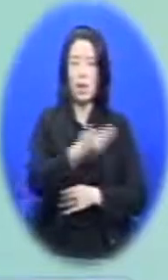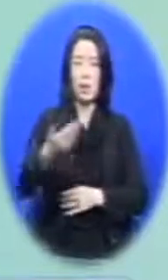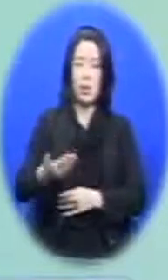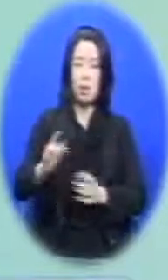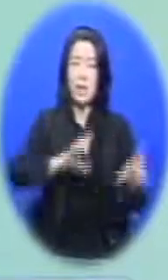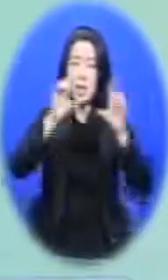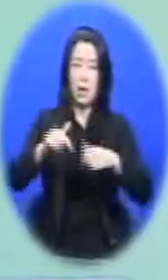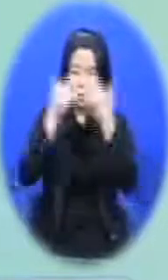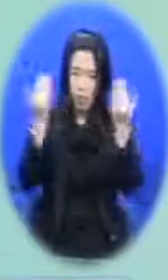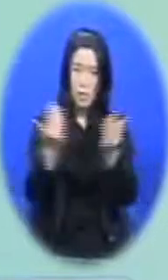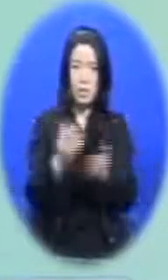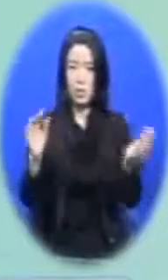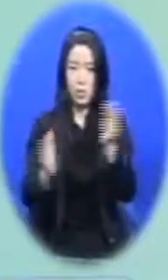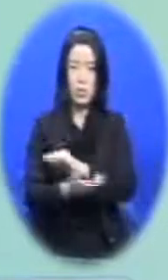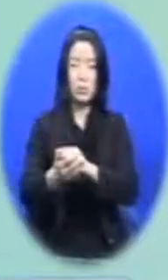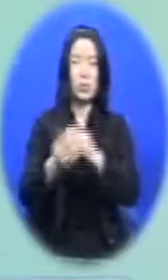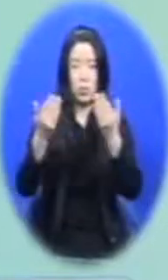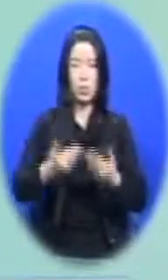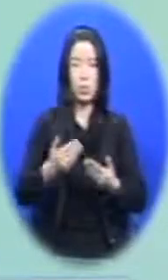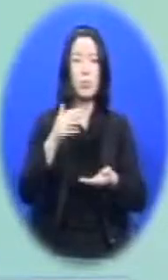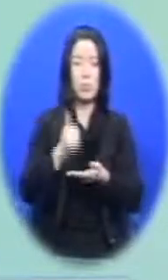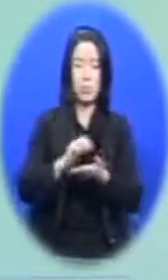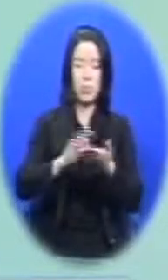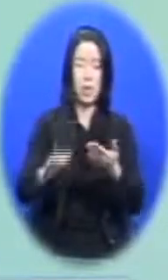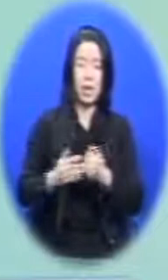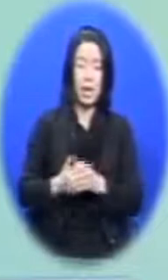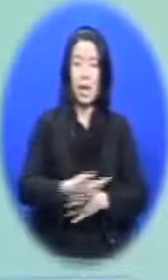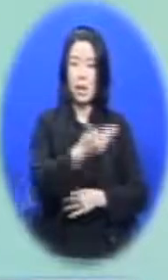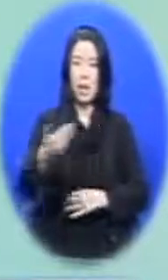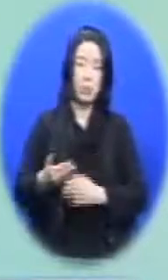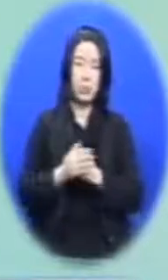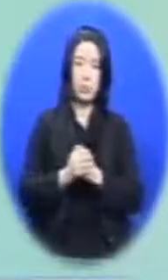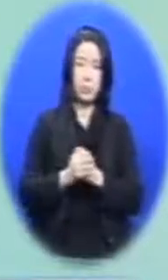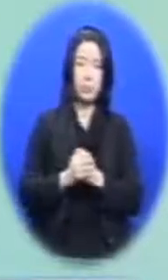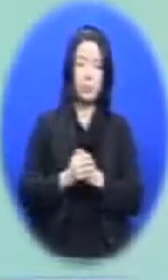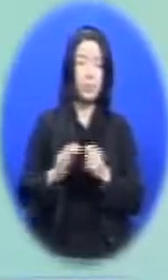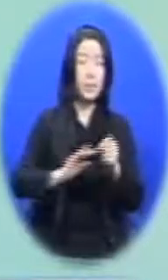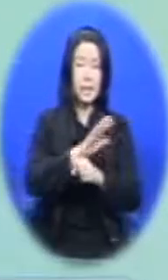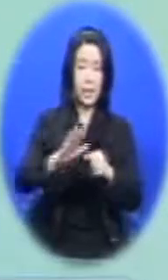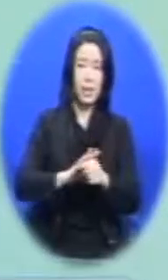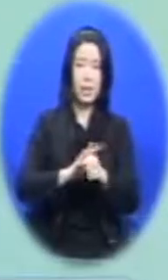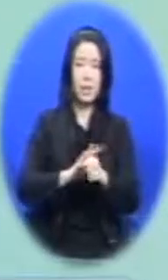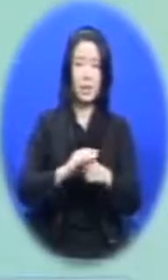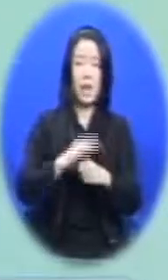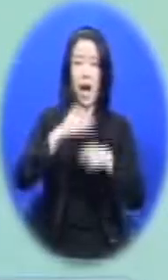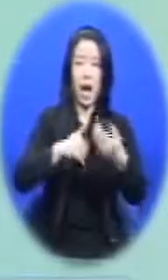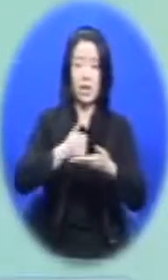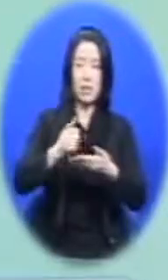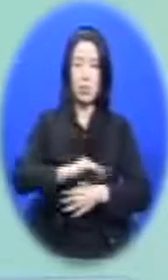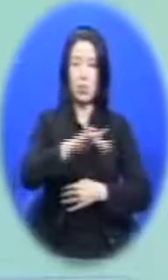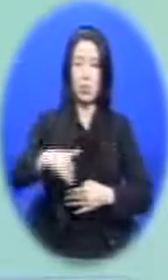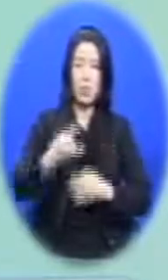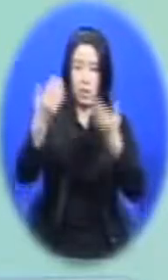여러분의 삶을 완전히 뒤집어 놓는 분이십니다. 여러분, 사랑은 하나님이